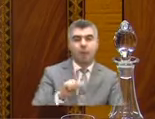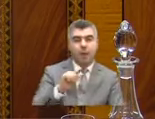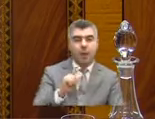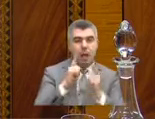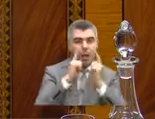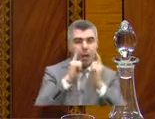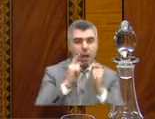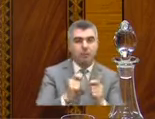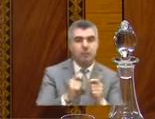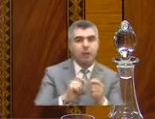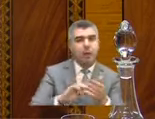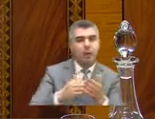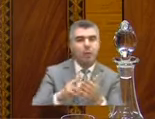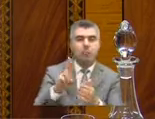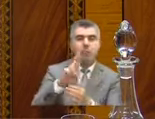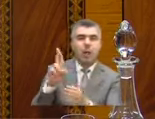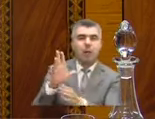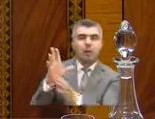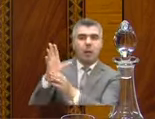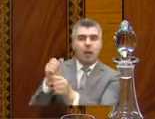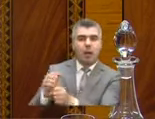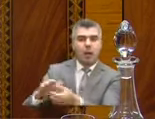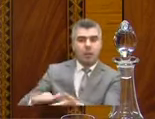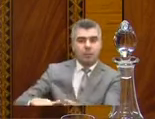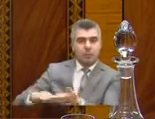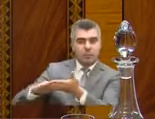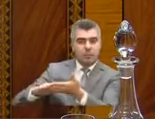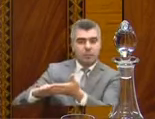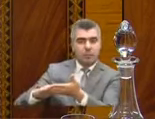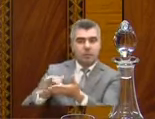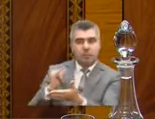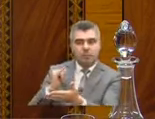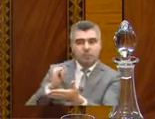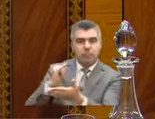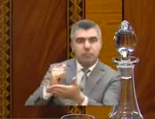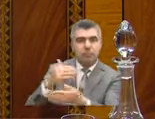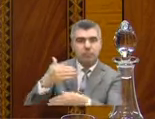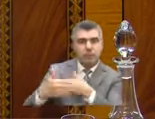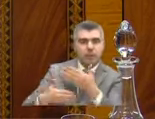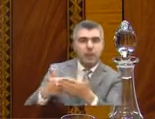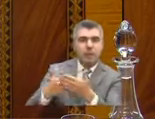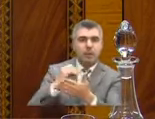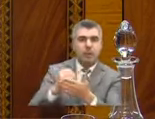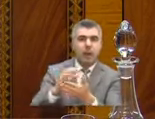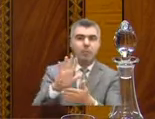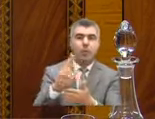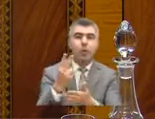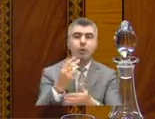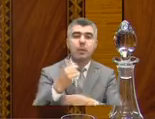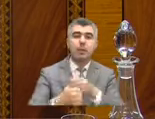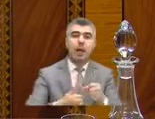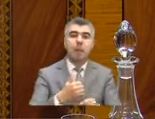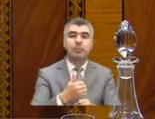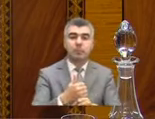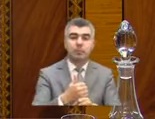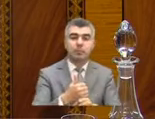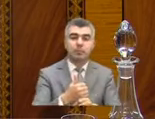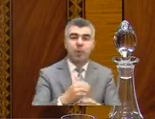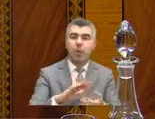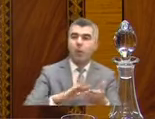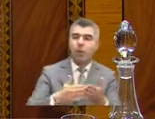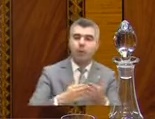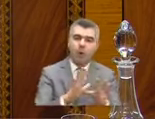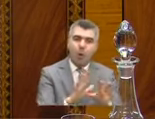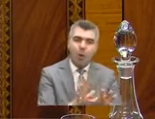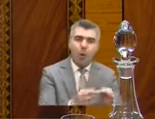الحكيمة والمتبصرة لصاحب الجلالة نصره الله طوال 25 سنة ماضية لا تقتصر فقط على